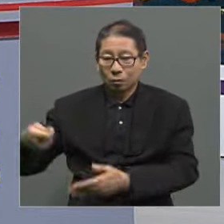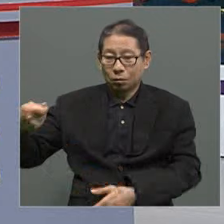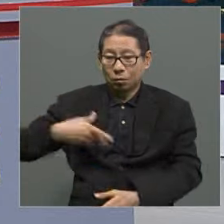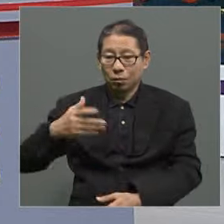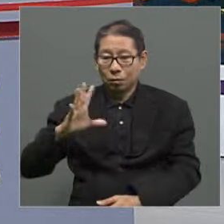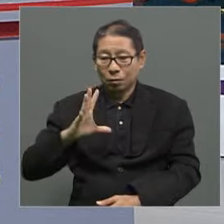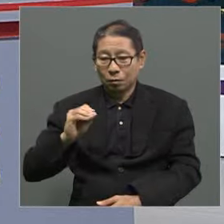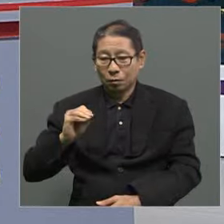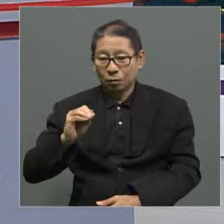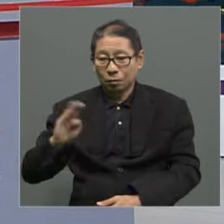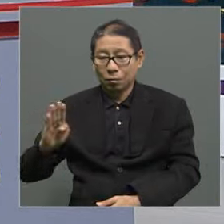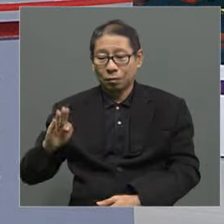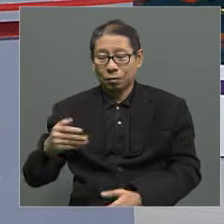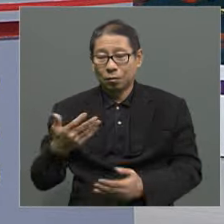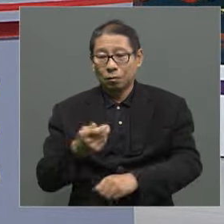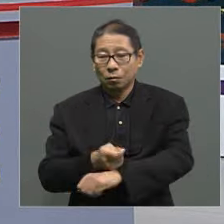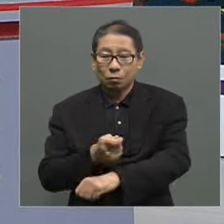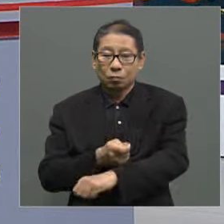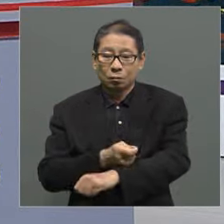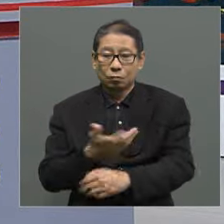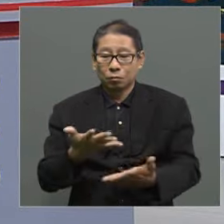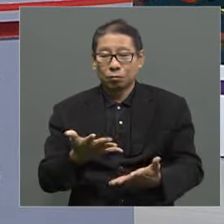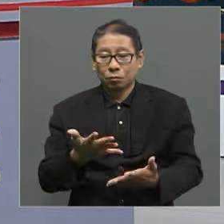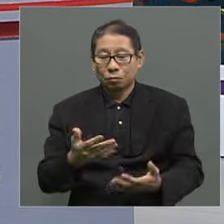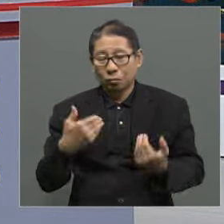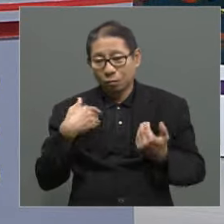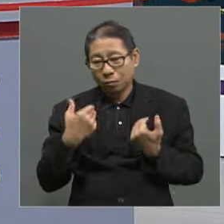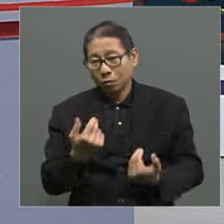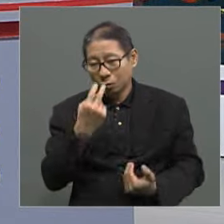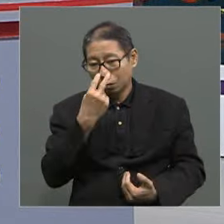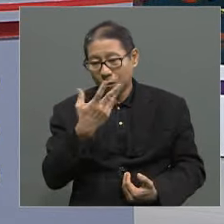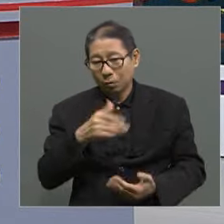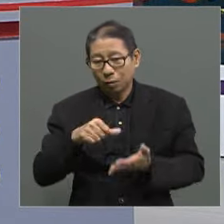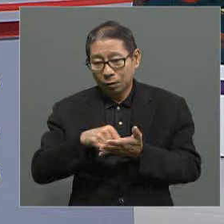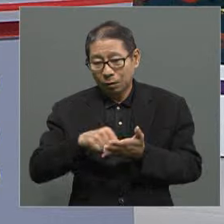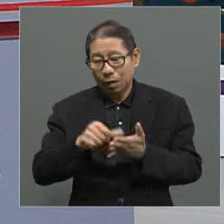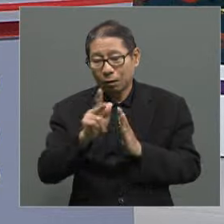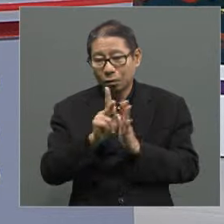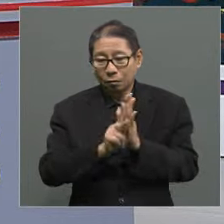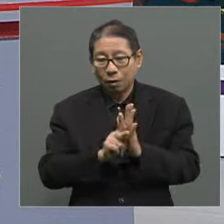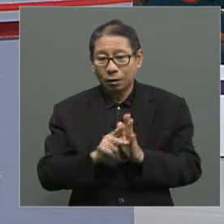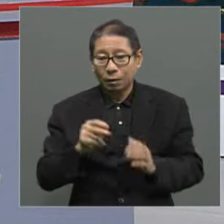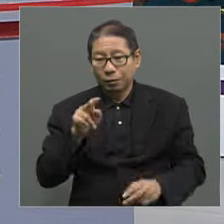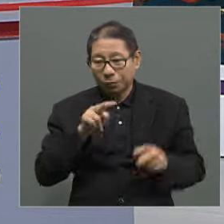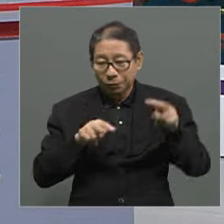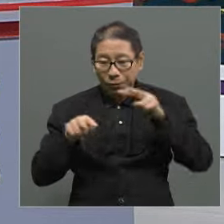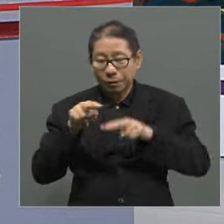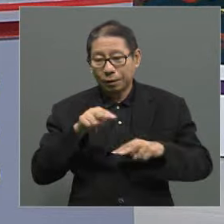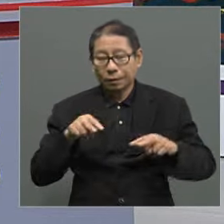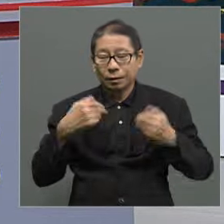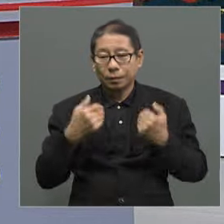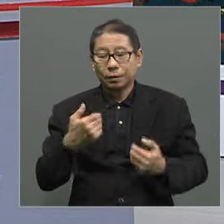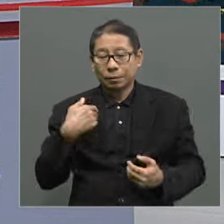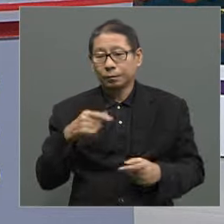มาที่เรื่องของปัญหาเศรษฐกิจอีกคนที่ไม่มีรายได้เขาก็ไม่มีทางเลือกเพราะฉะนั้นเราก็ต้องไปแก้กฎหมายตรงนี้ให้มันครอบคลุมสถานประกอบการ